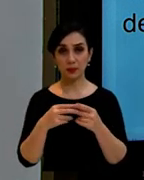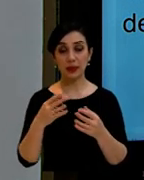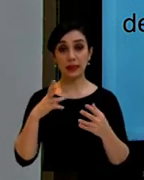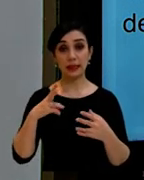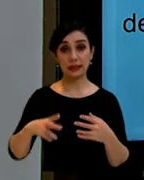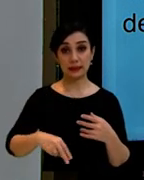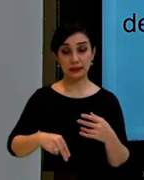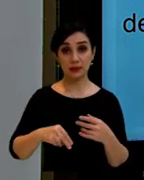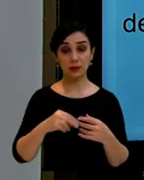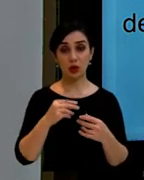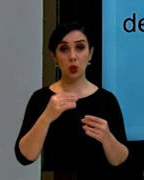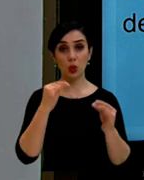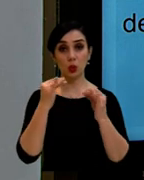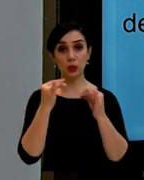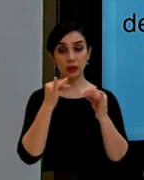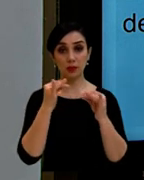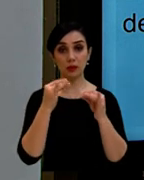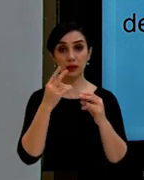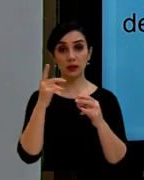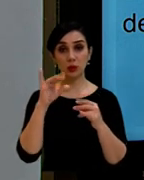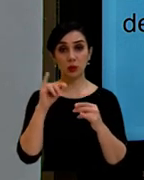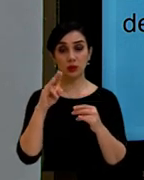Qizim, undalmasi gap oxirida keldi.